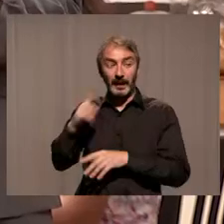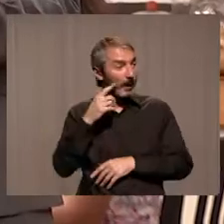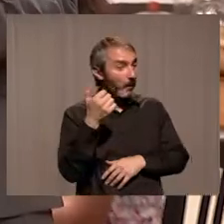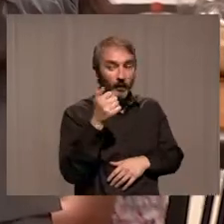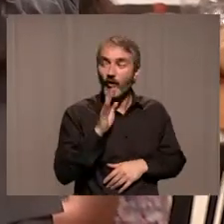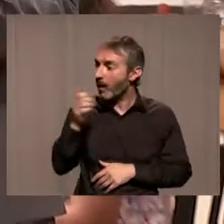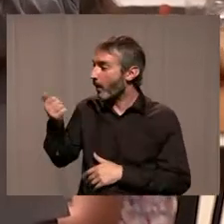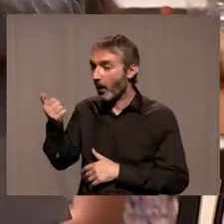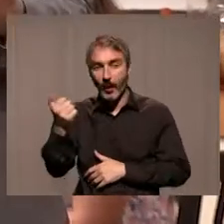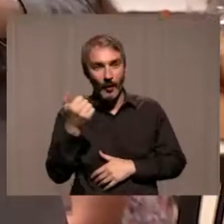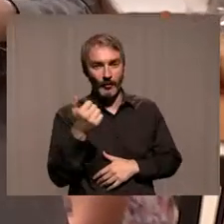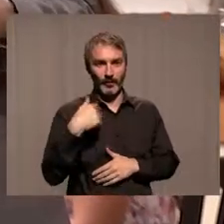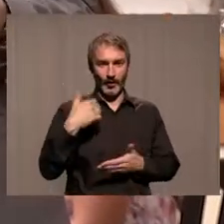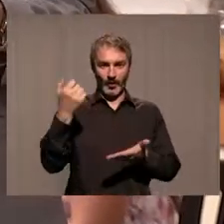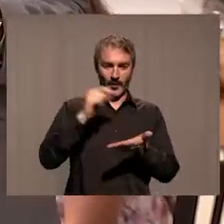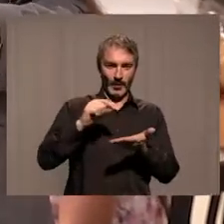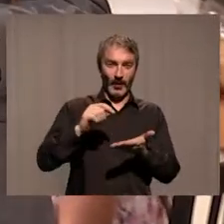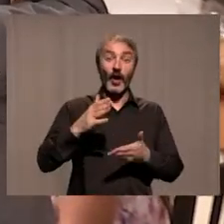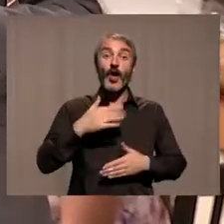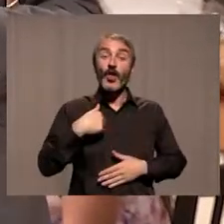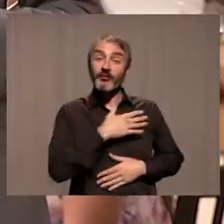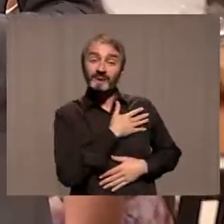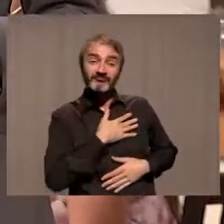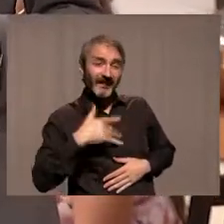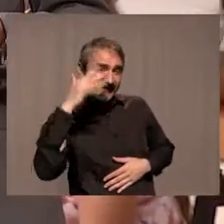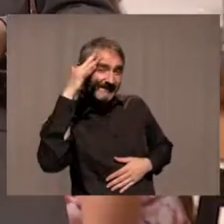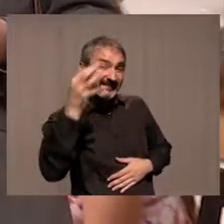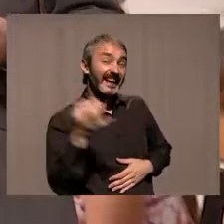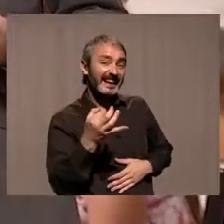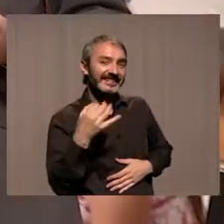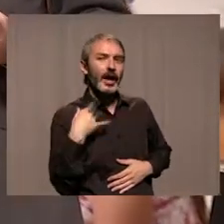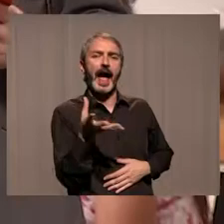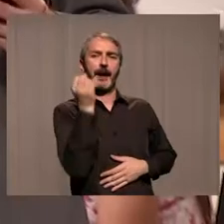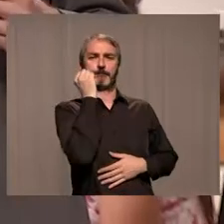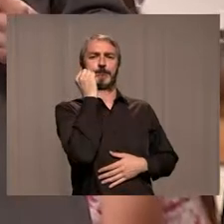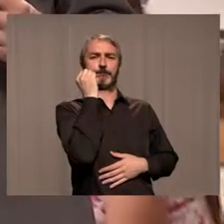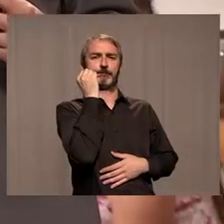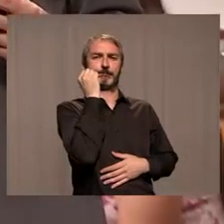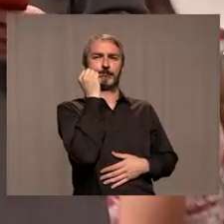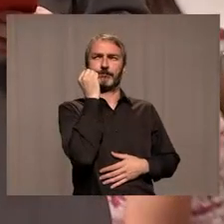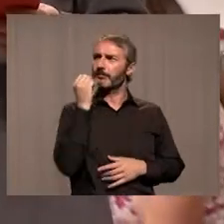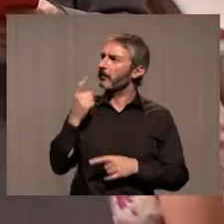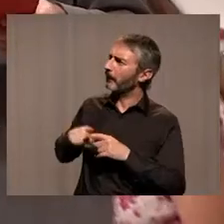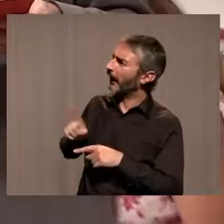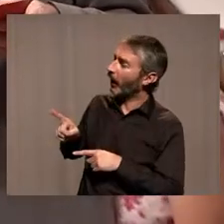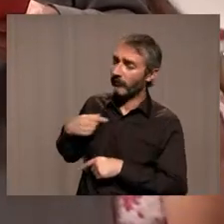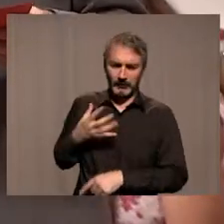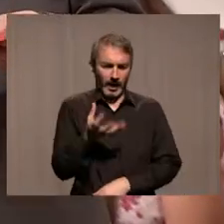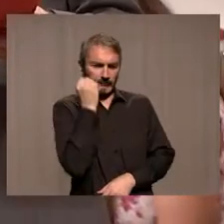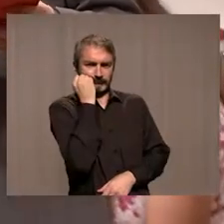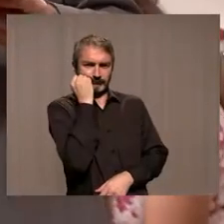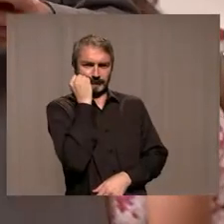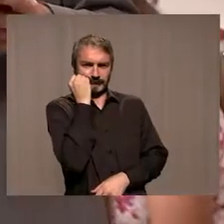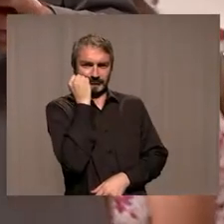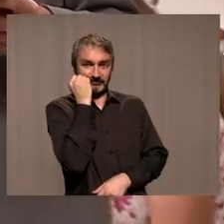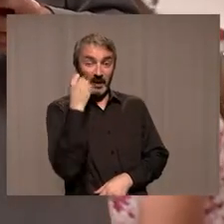tinc bolígraf, sí. Tinc això, el que passa que jo el meu desig no el diré. Perquè ja no és legal. No, és que més que res